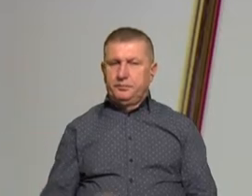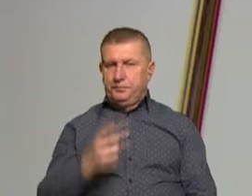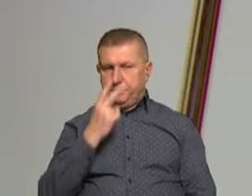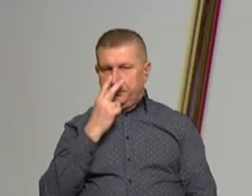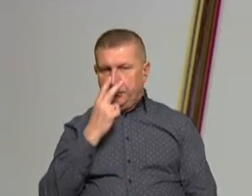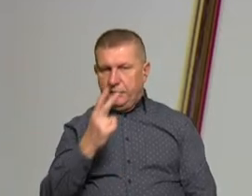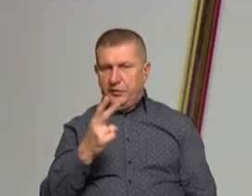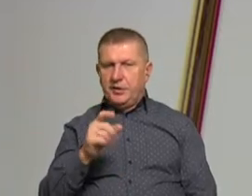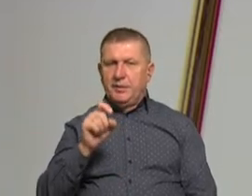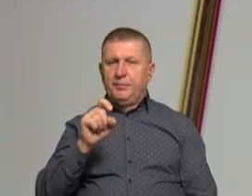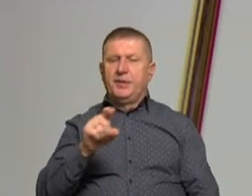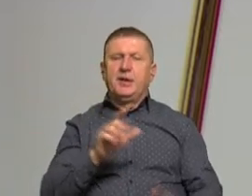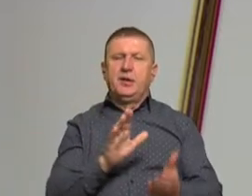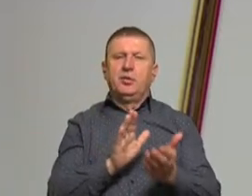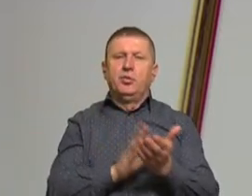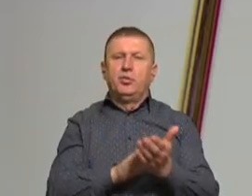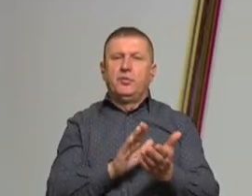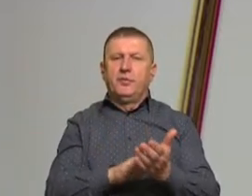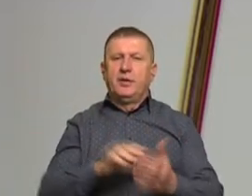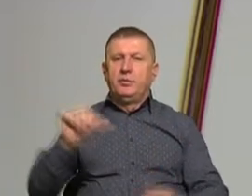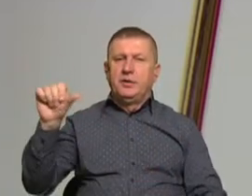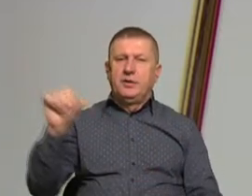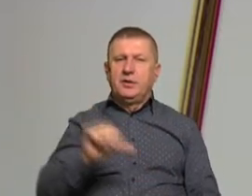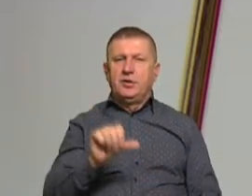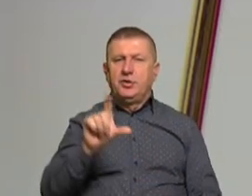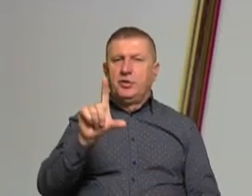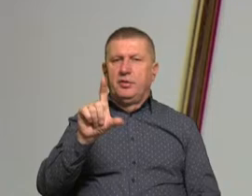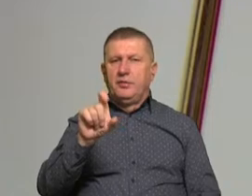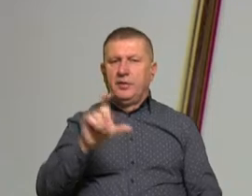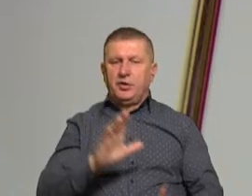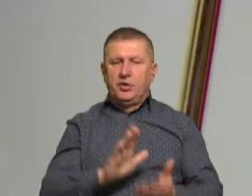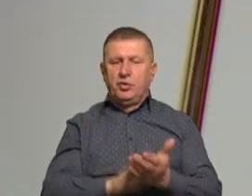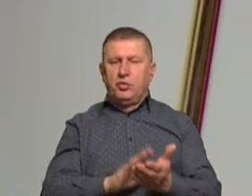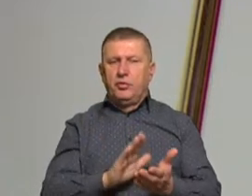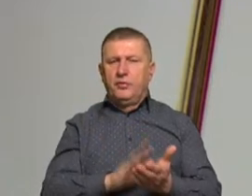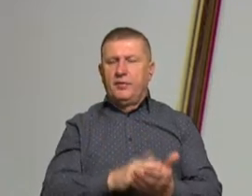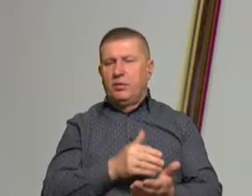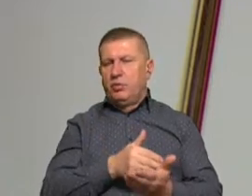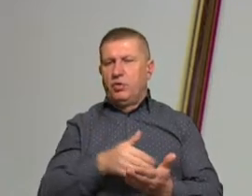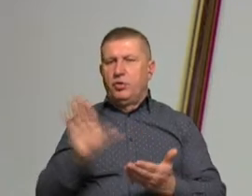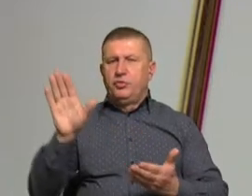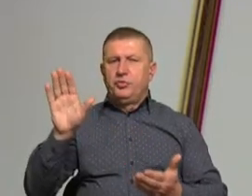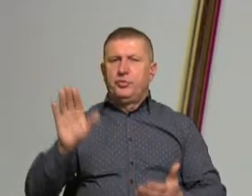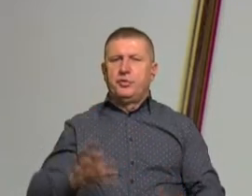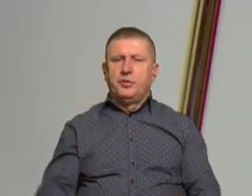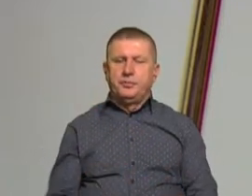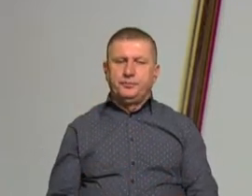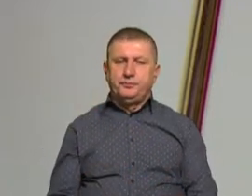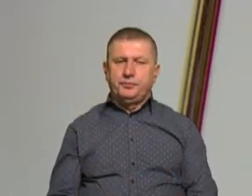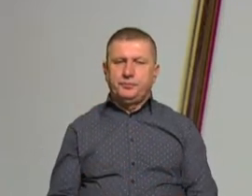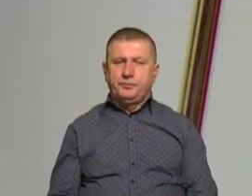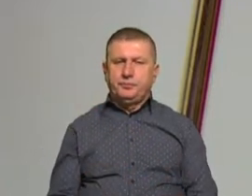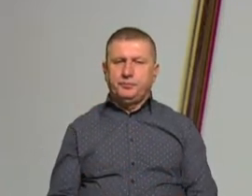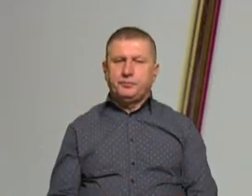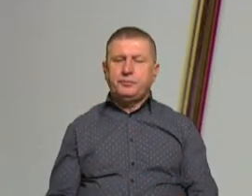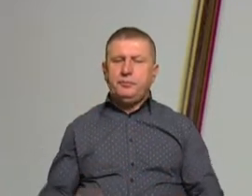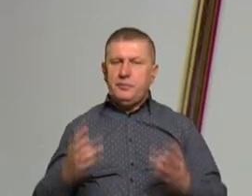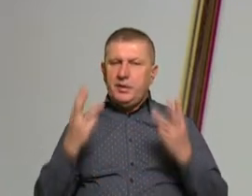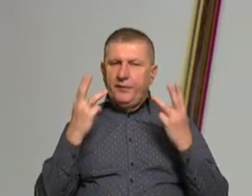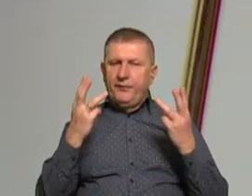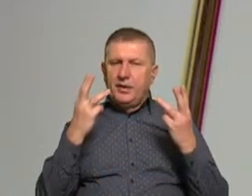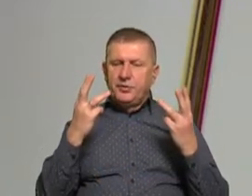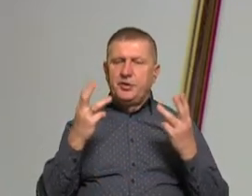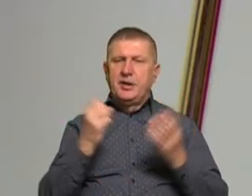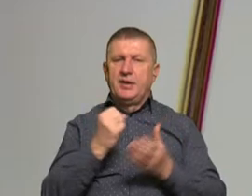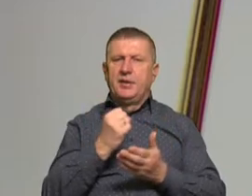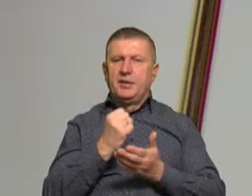Widziałam takie uchwały miejskie, kiedy 1200 uwag blokowo odrzucono w pół godziny, uwag mieszkańców, czyli tej najważniejszej strony